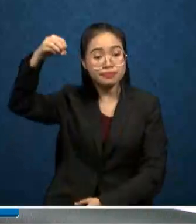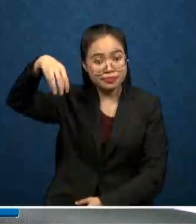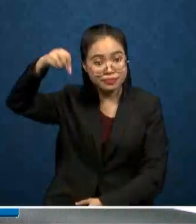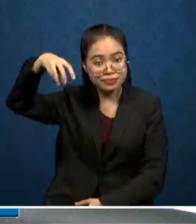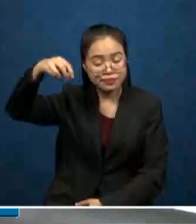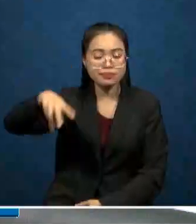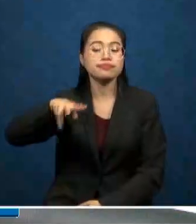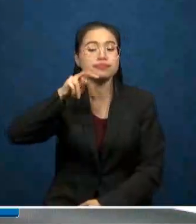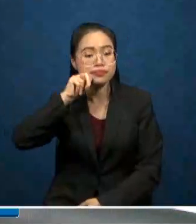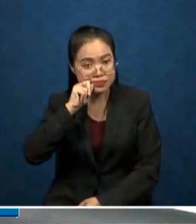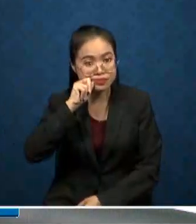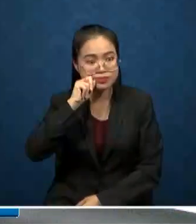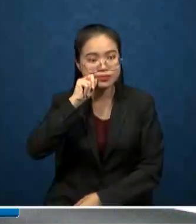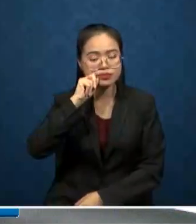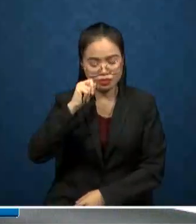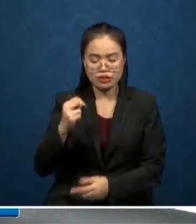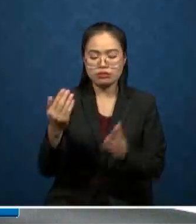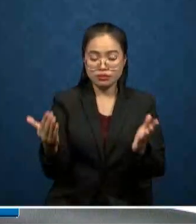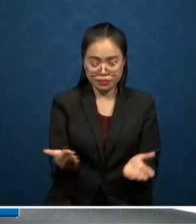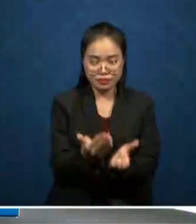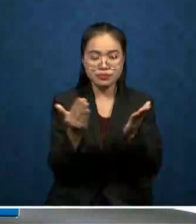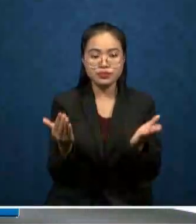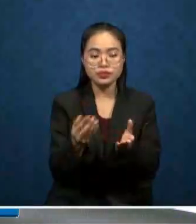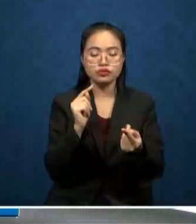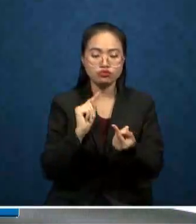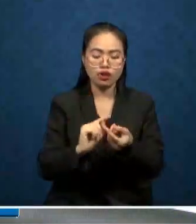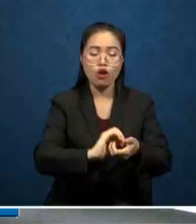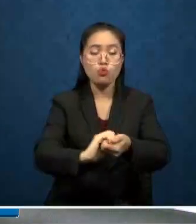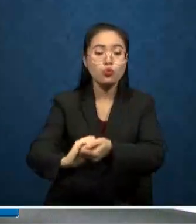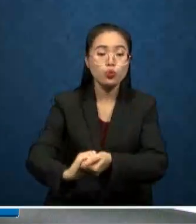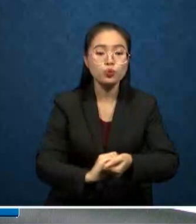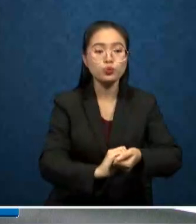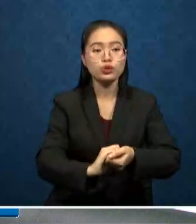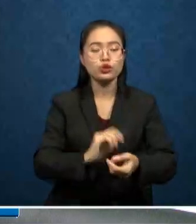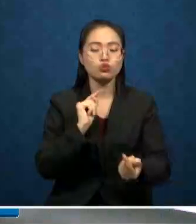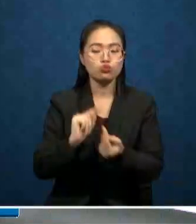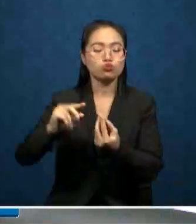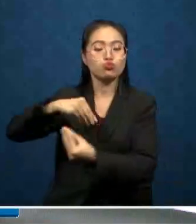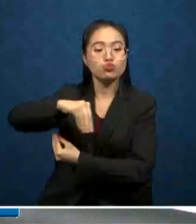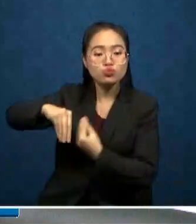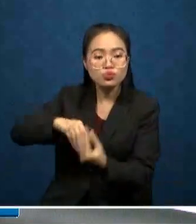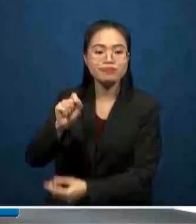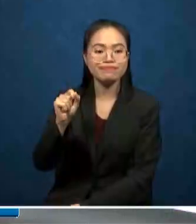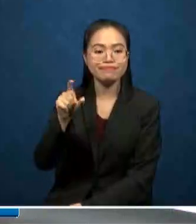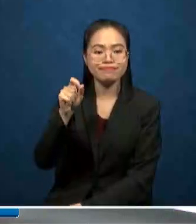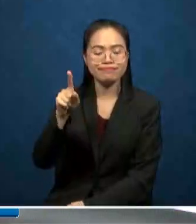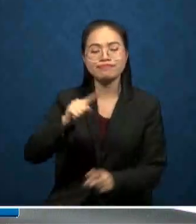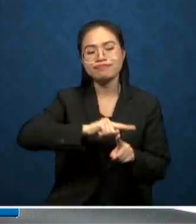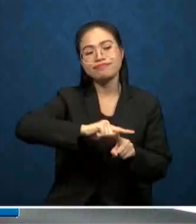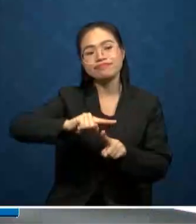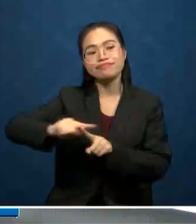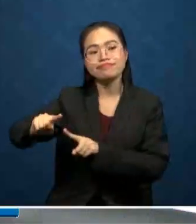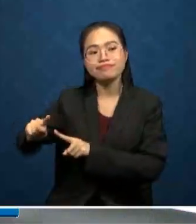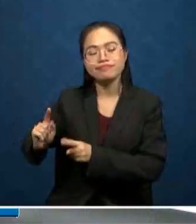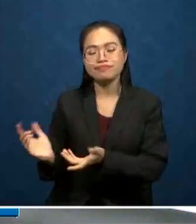น้ำโขงก็ดีและในเรื่องการส่งเสริมความร่วมมือทางเศรษฐกิจและอื่นๆในกรอบความร่วม